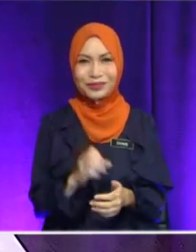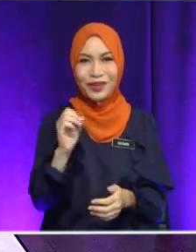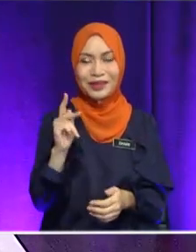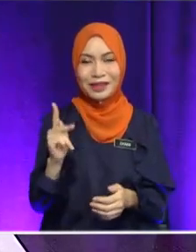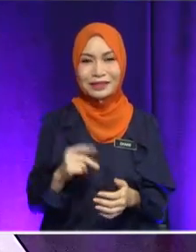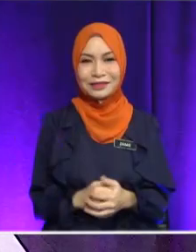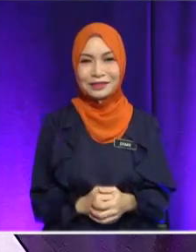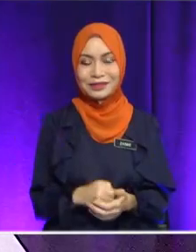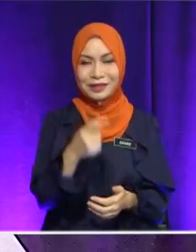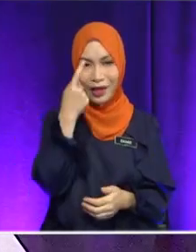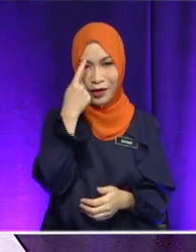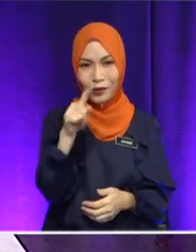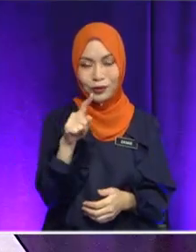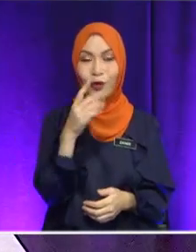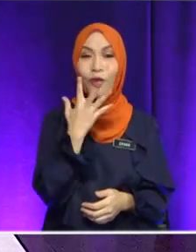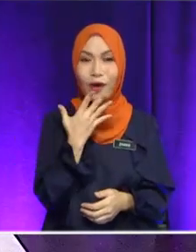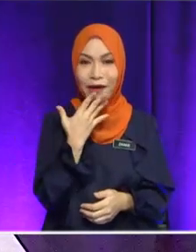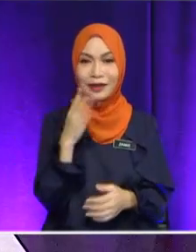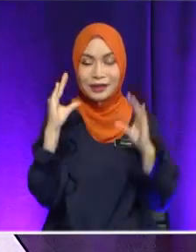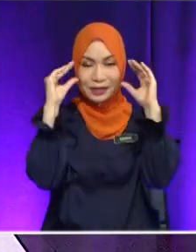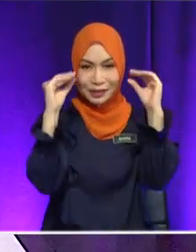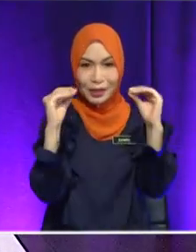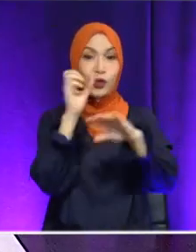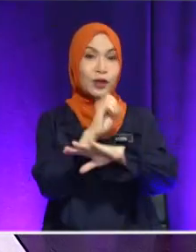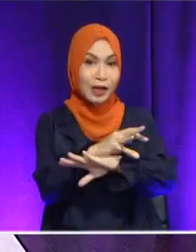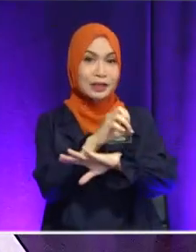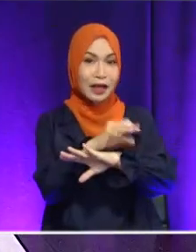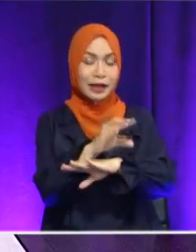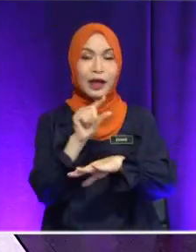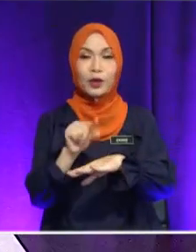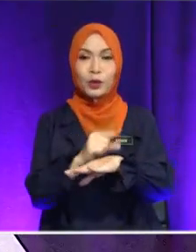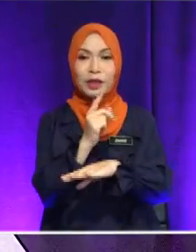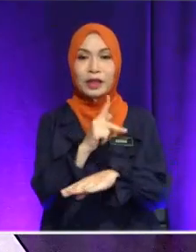di sini untuk warna pula Cikgu sarankan kita gunakan